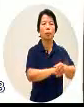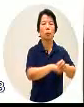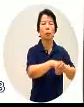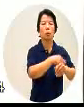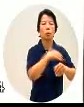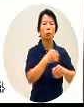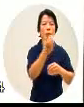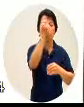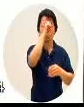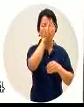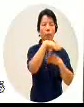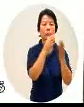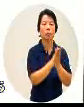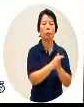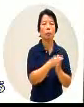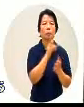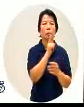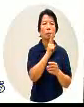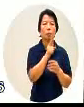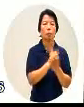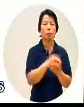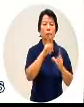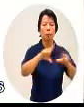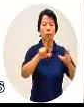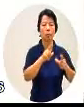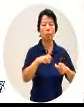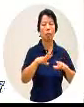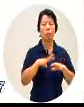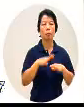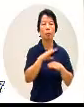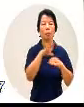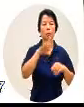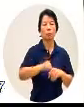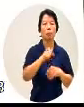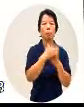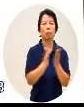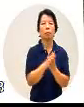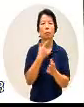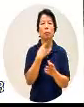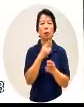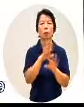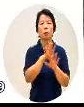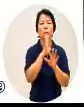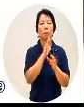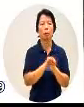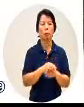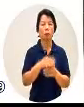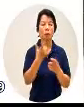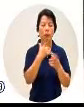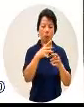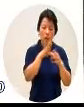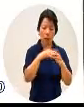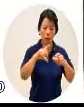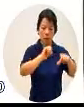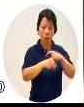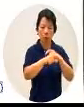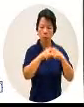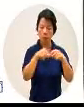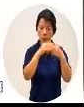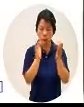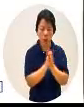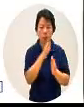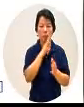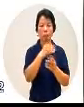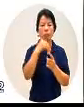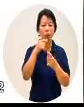理論大師很多人都說呢資本主義呢之所以沒被共產主義打倒了就是因為凱恩斯